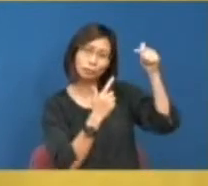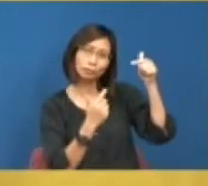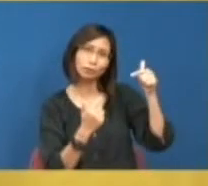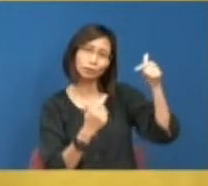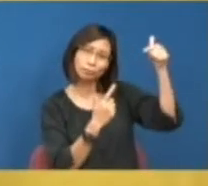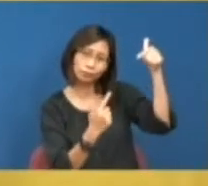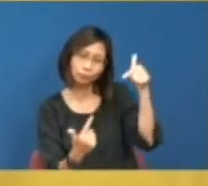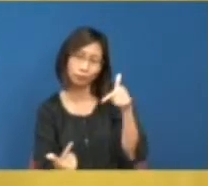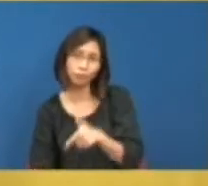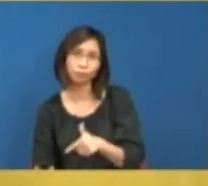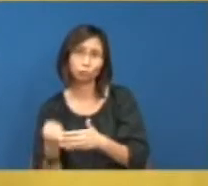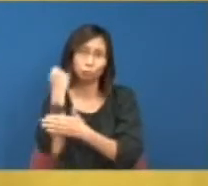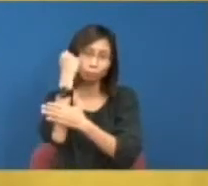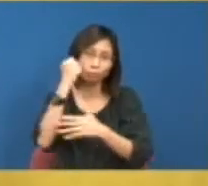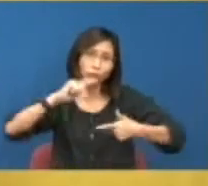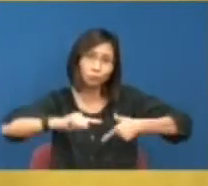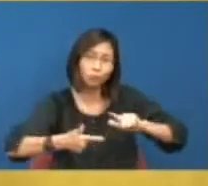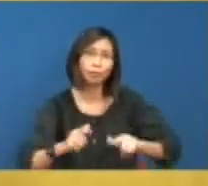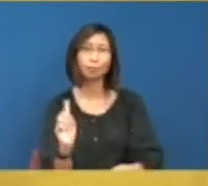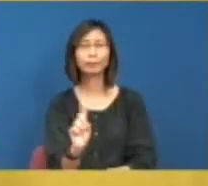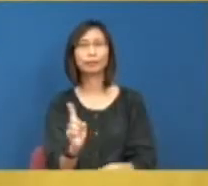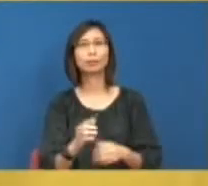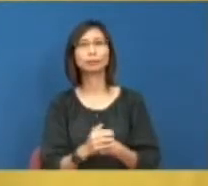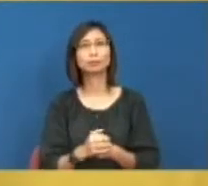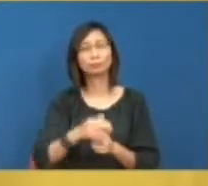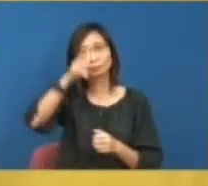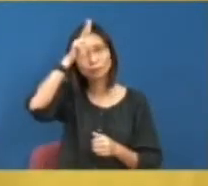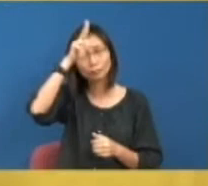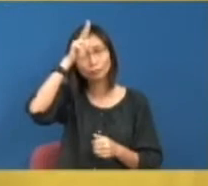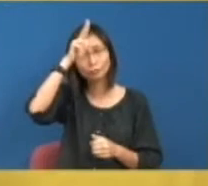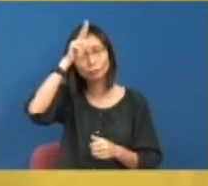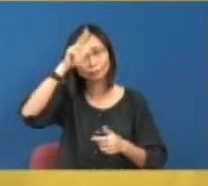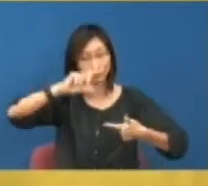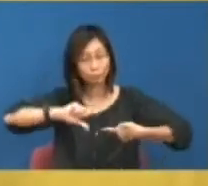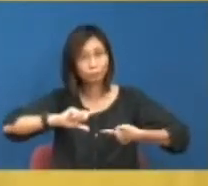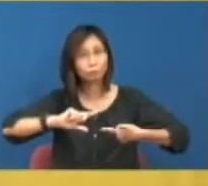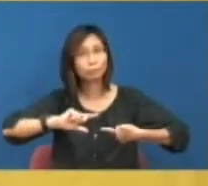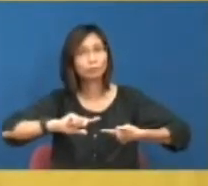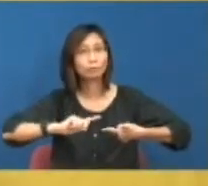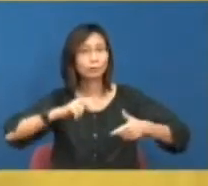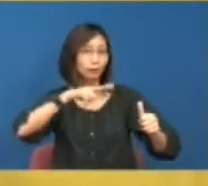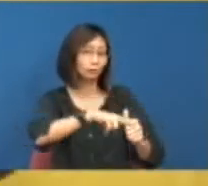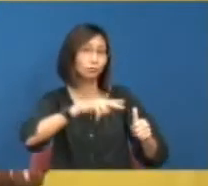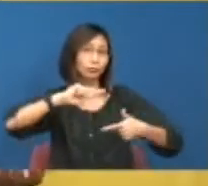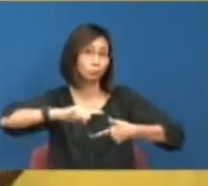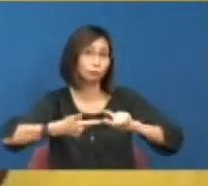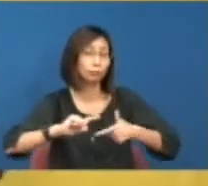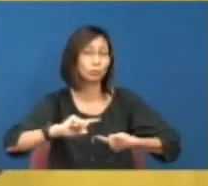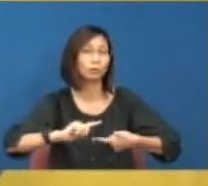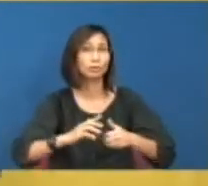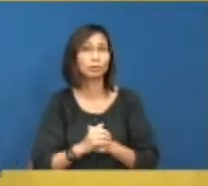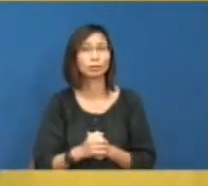咧？係嘛？我哋應唔應該有其他嘅政治嘅策略同埋目標去配合呢個抗爭咧？譬如我講